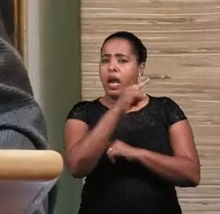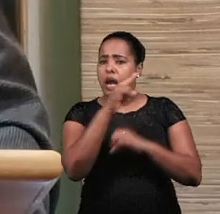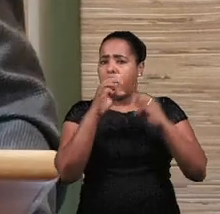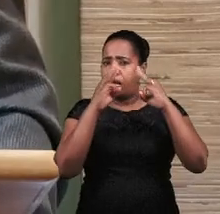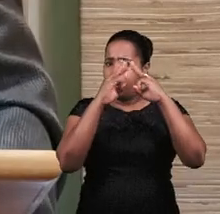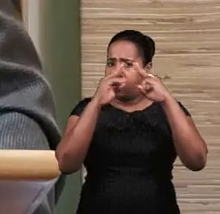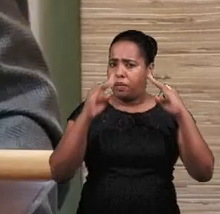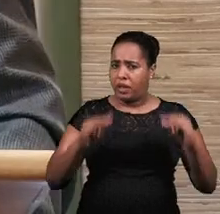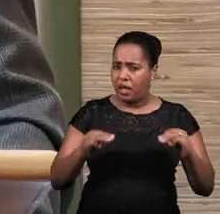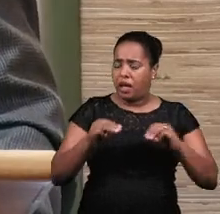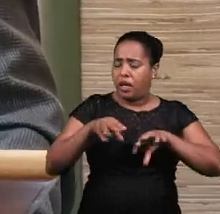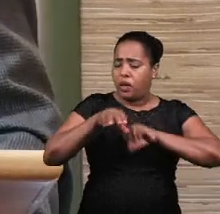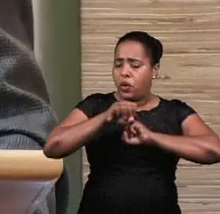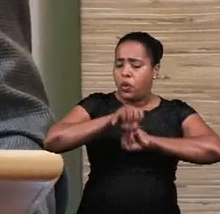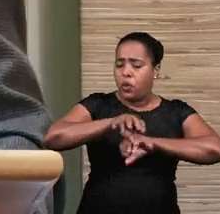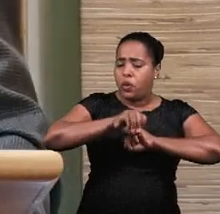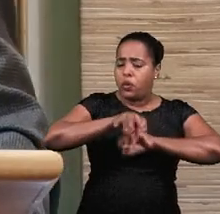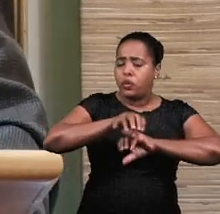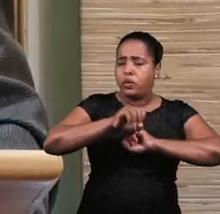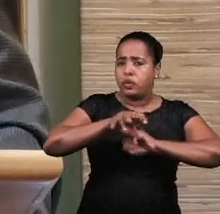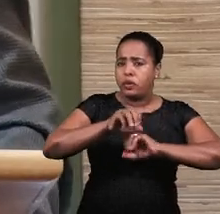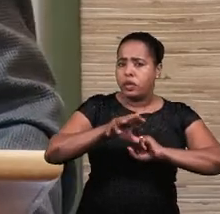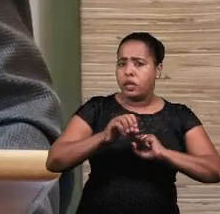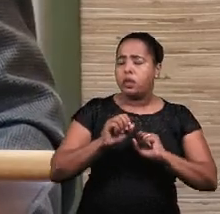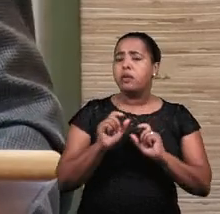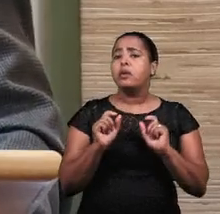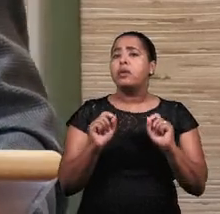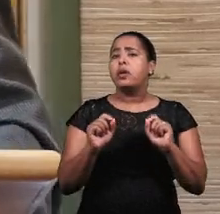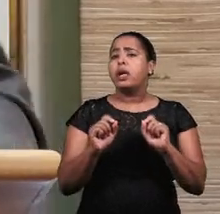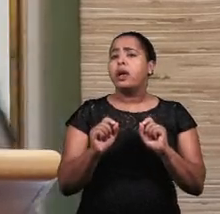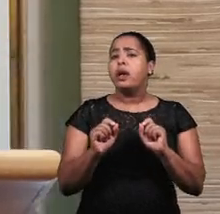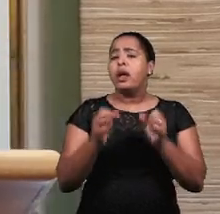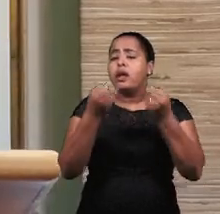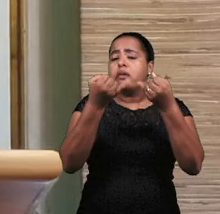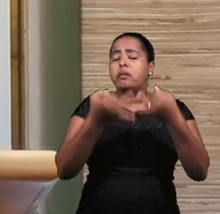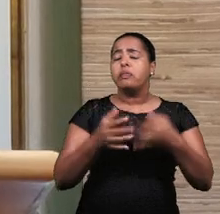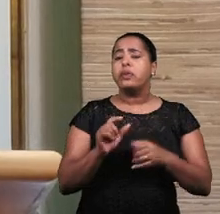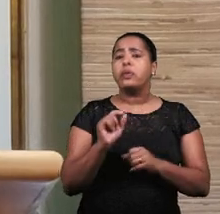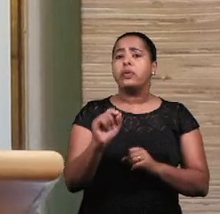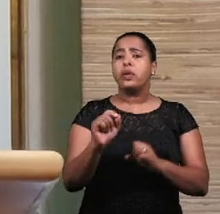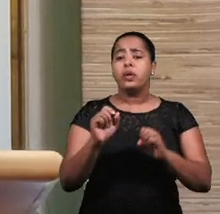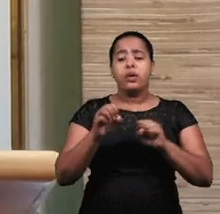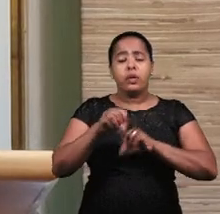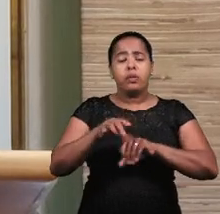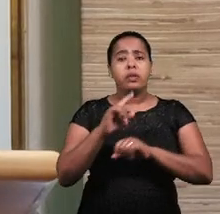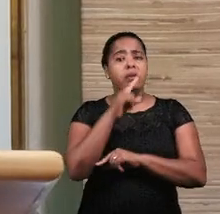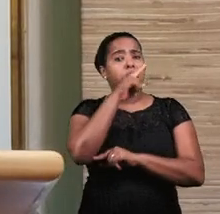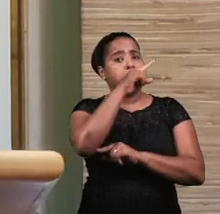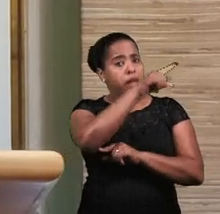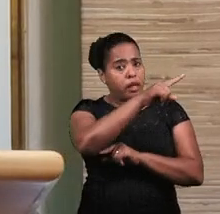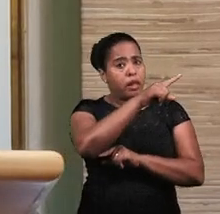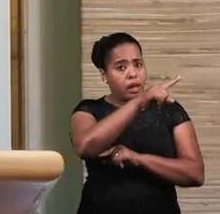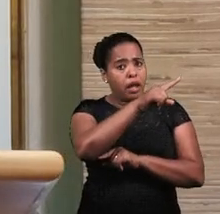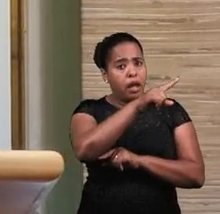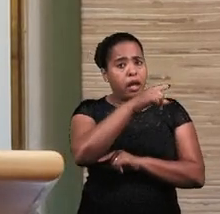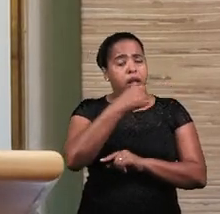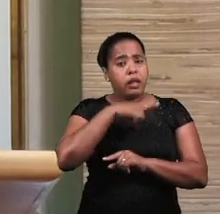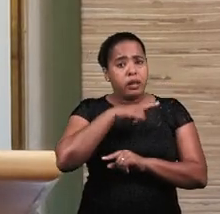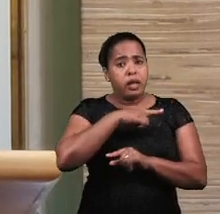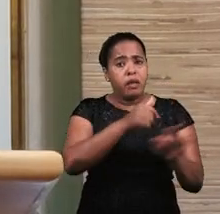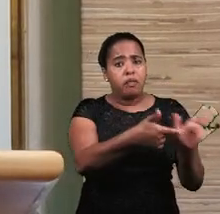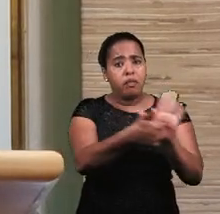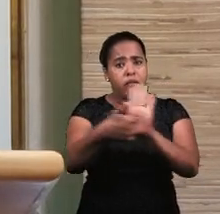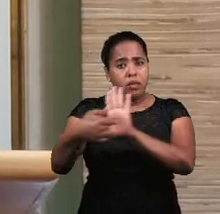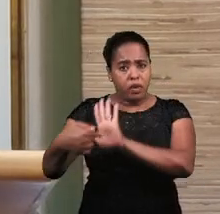quand ils parlent à propos des enseignements du Manaïm, ça c'est un enseignement qui est donné au Manaïm. Je me rappelle qu'il a été à